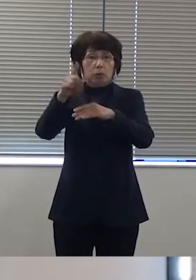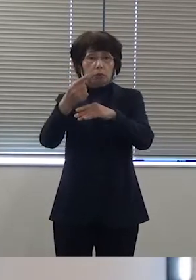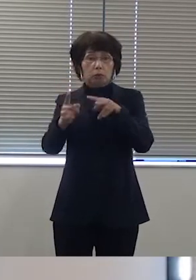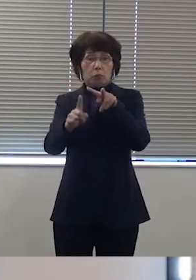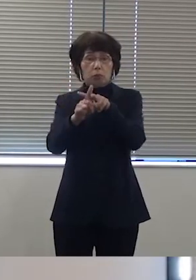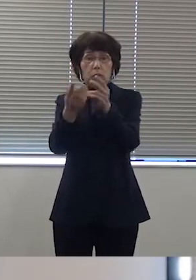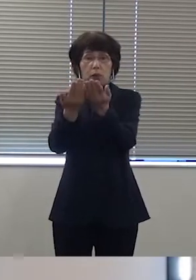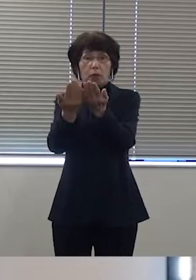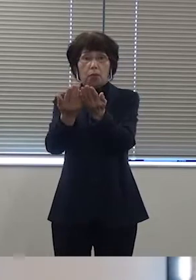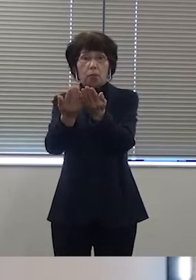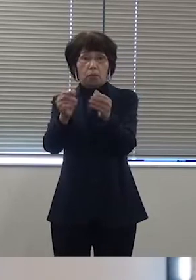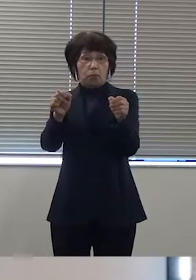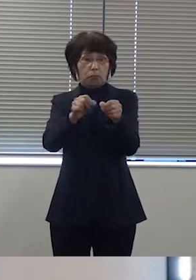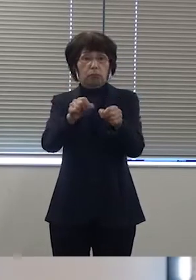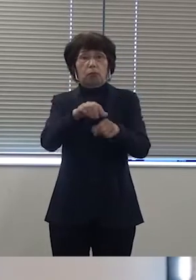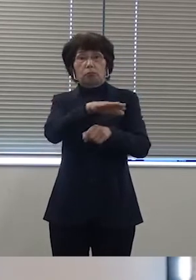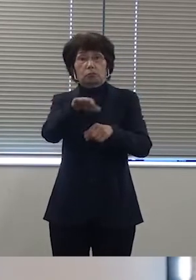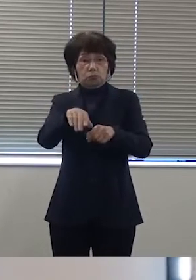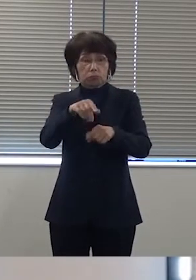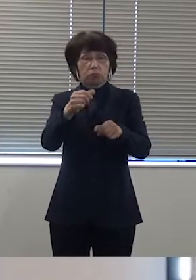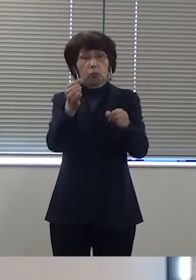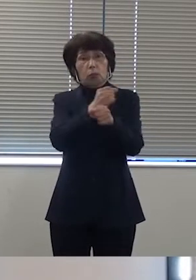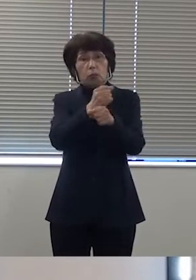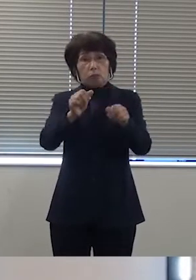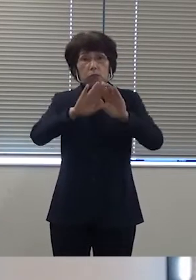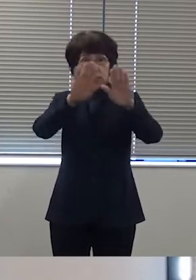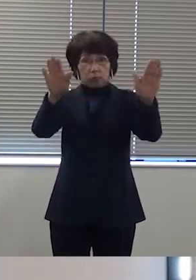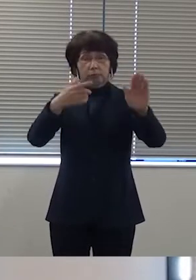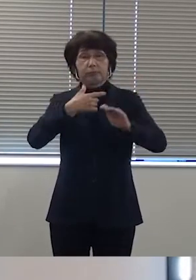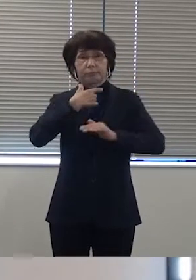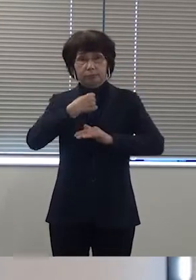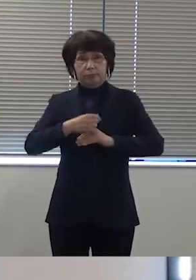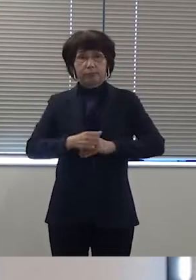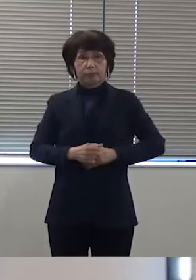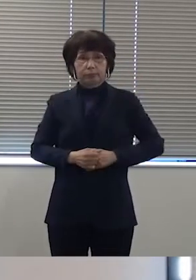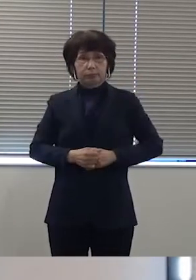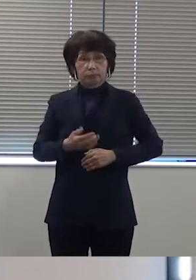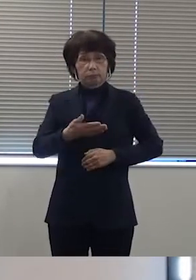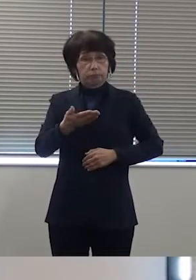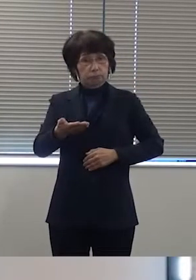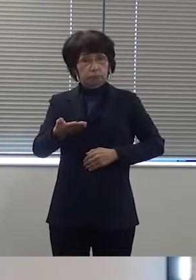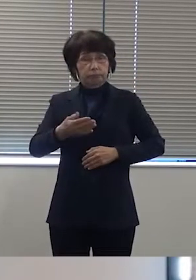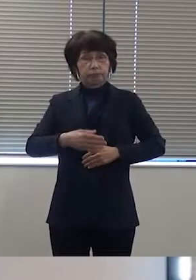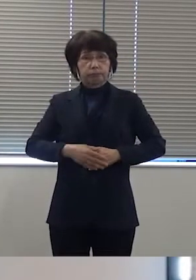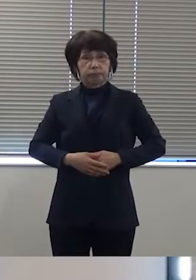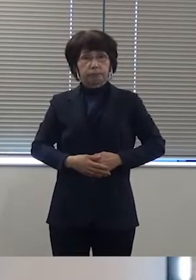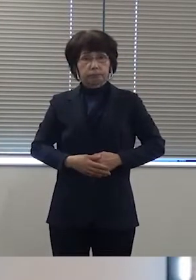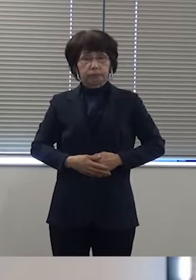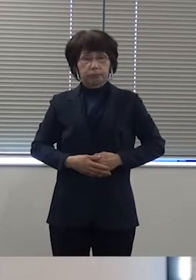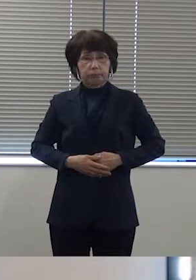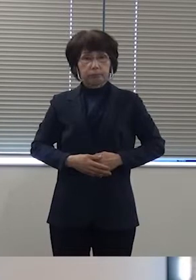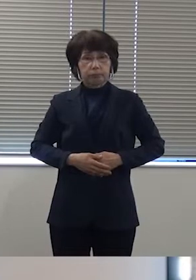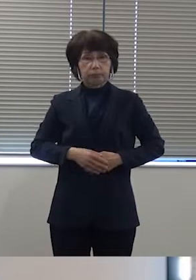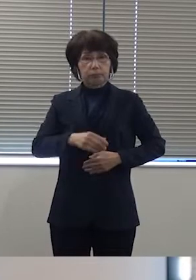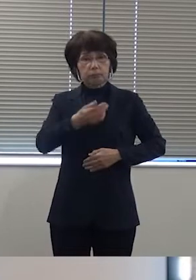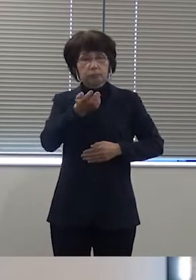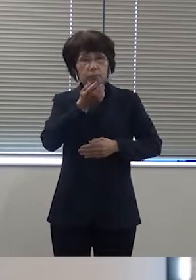。それから30ページが先ほどの水道管の耐震化の工事で